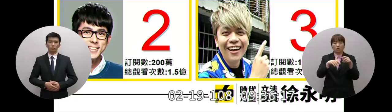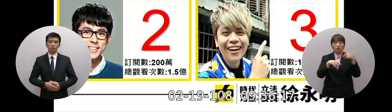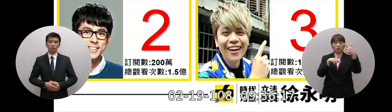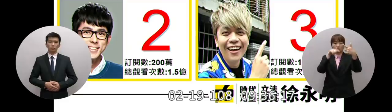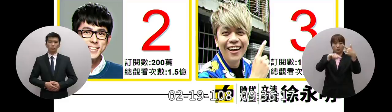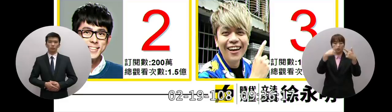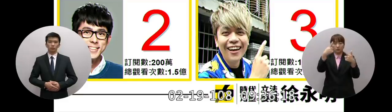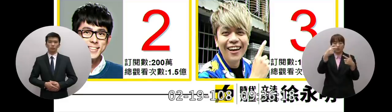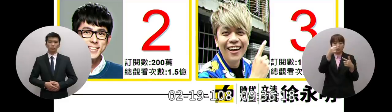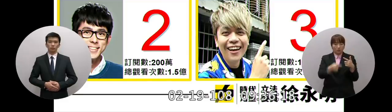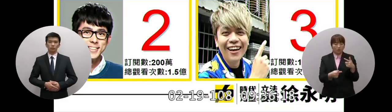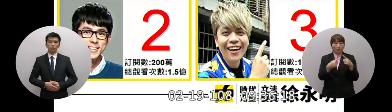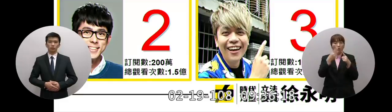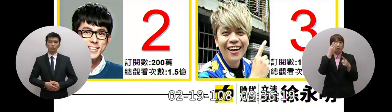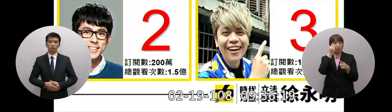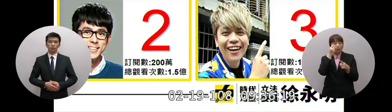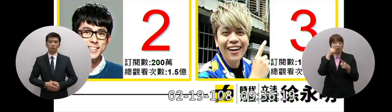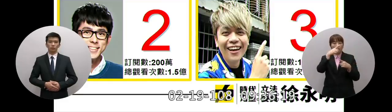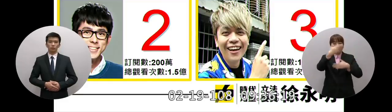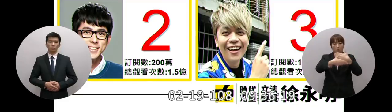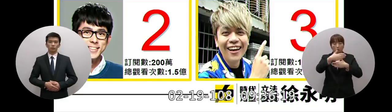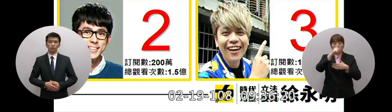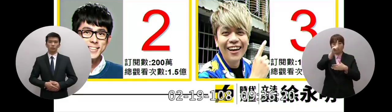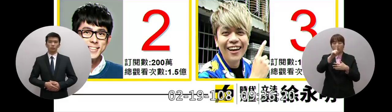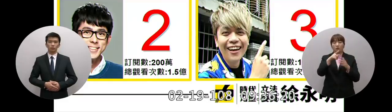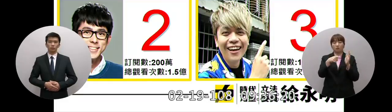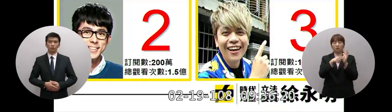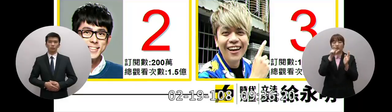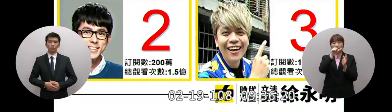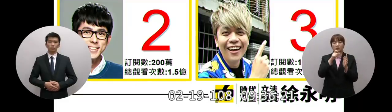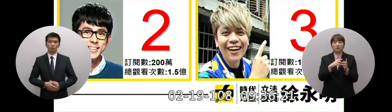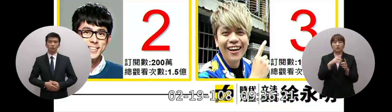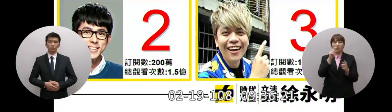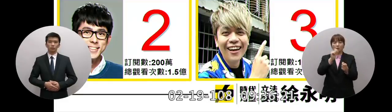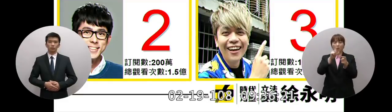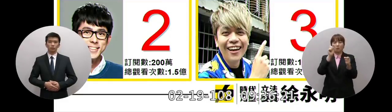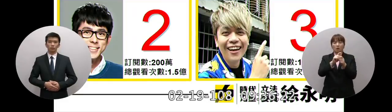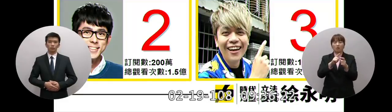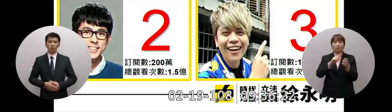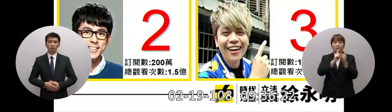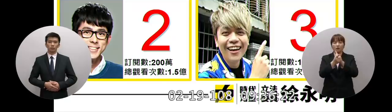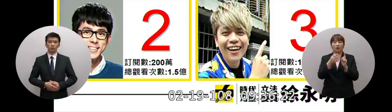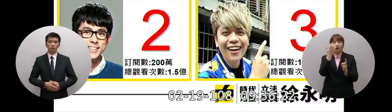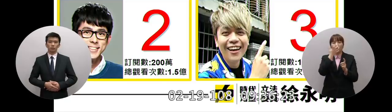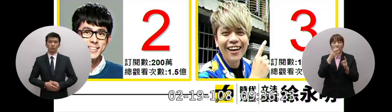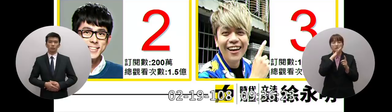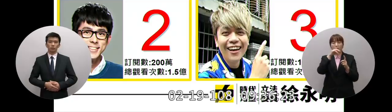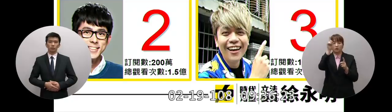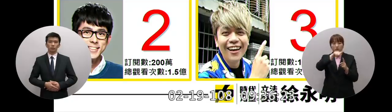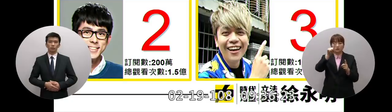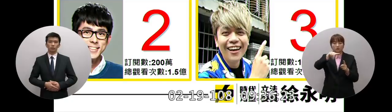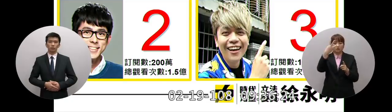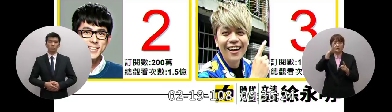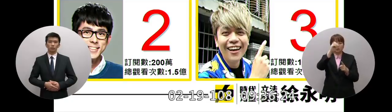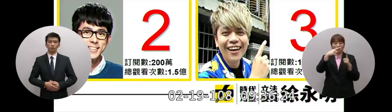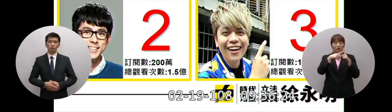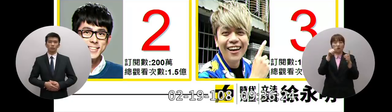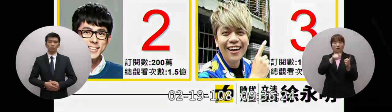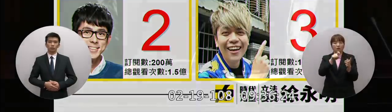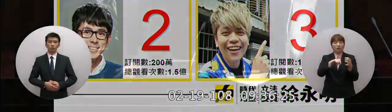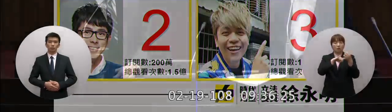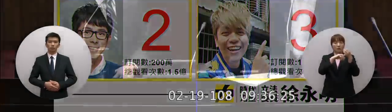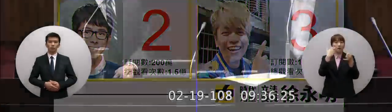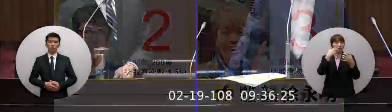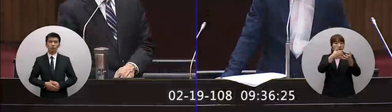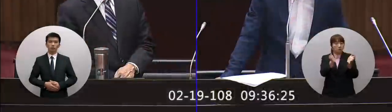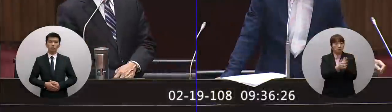啊。听说他有一部片子啊叫《超瞎翻唱》哈，1300万点阅。院长知道这是哪个